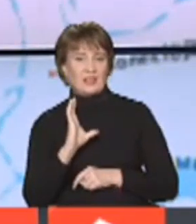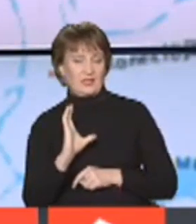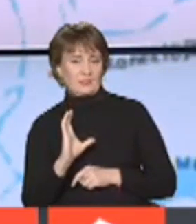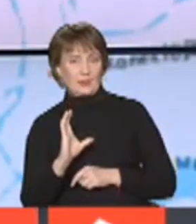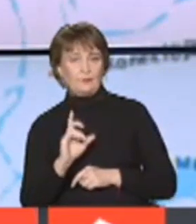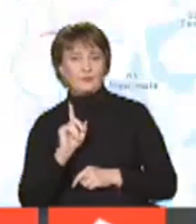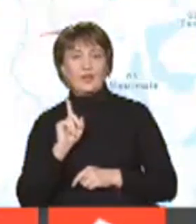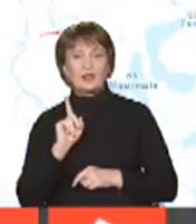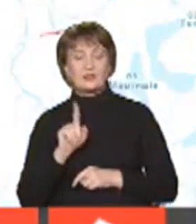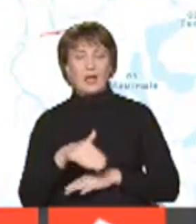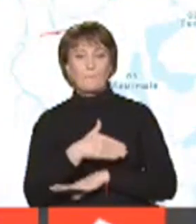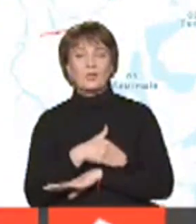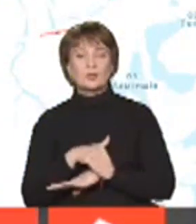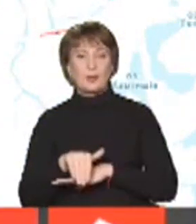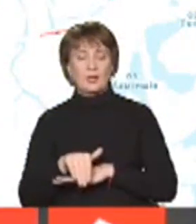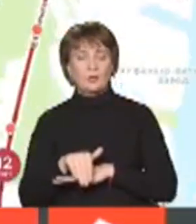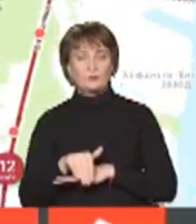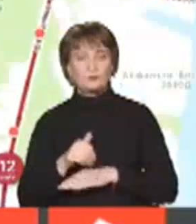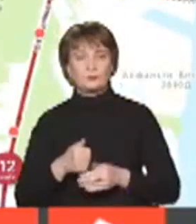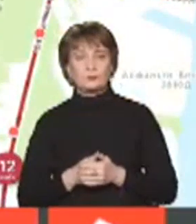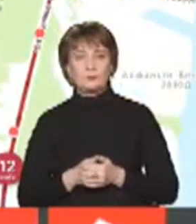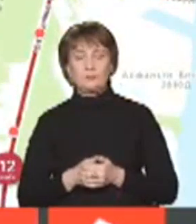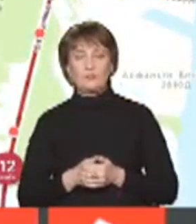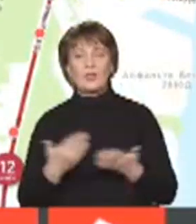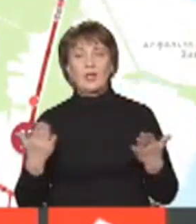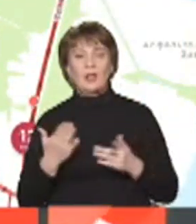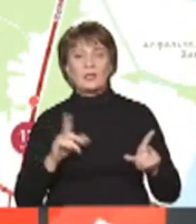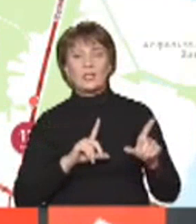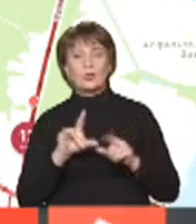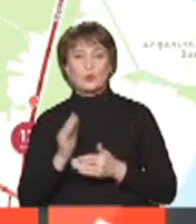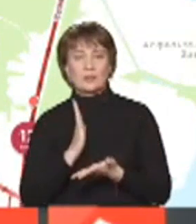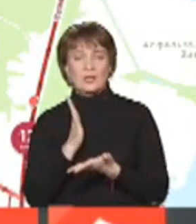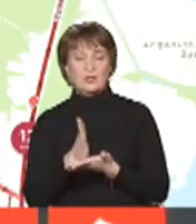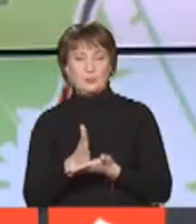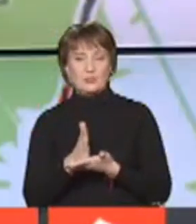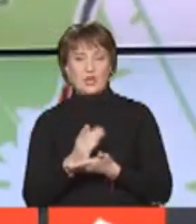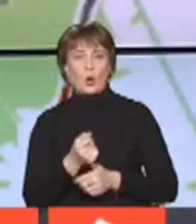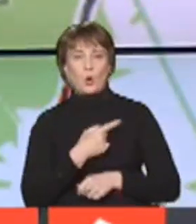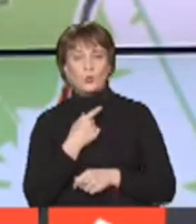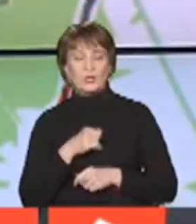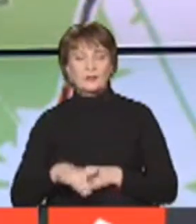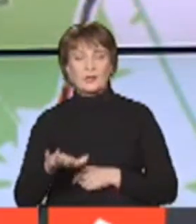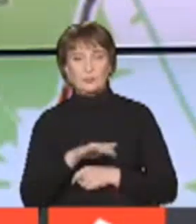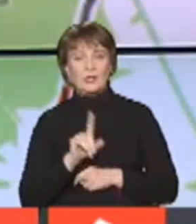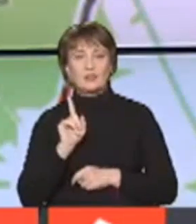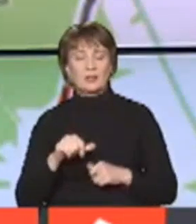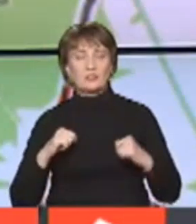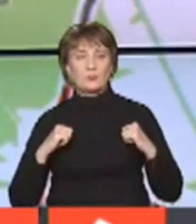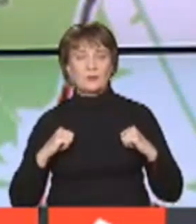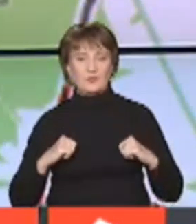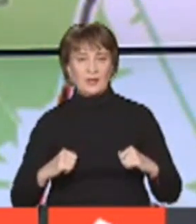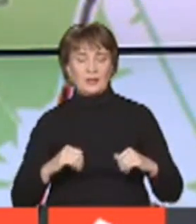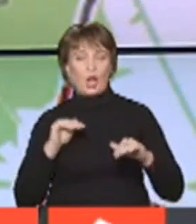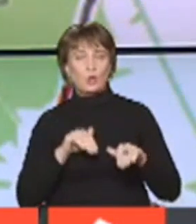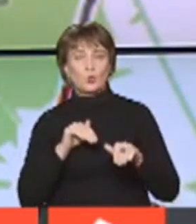та проспекту, які рухаються у напрямку Одеської площі, теж досить повільно